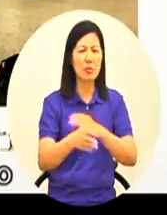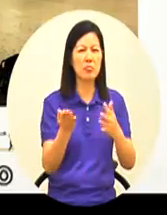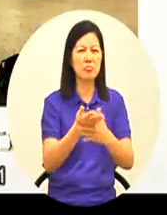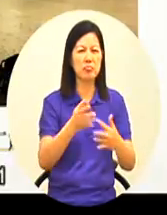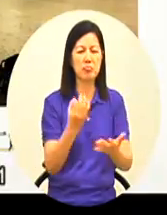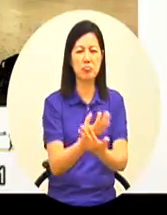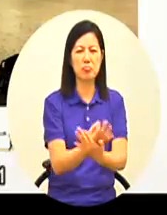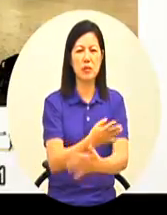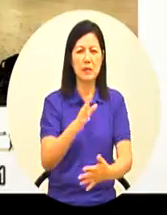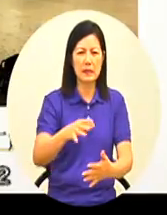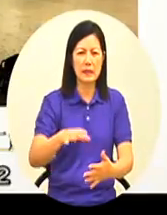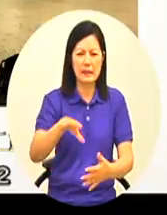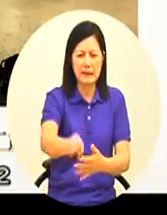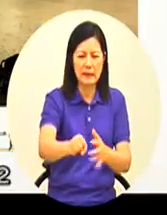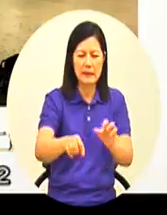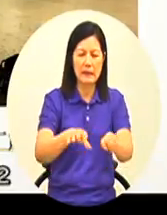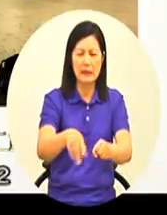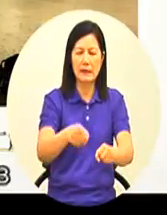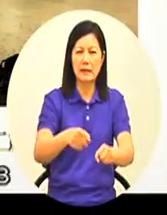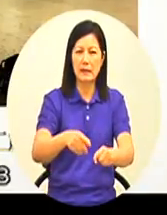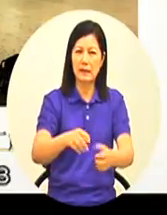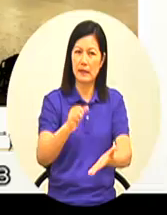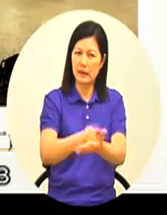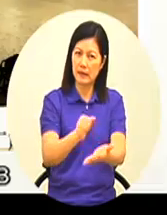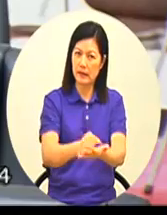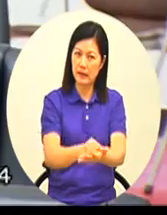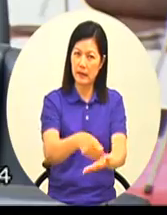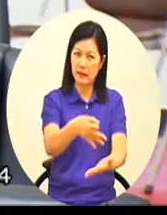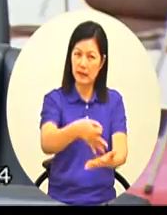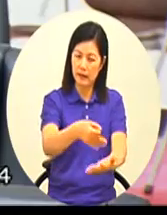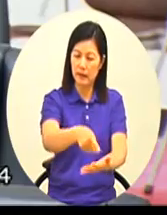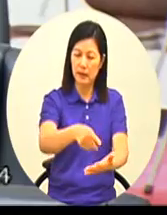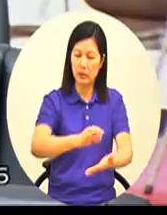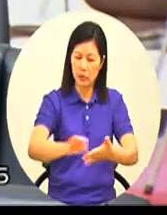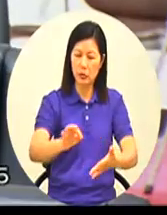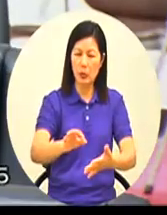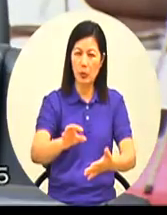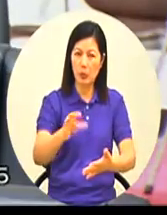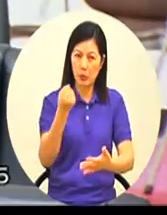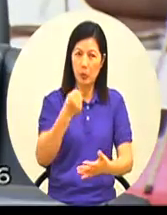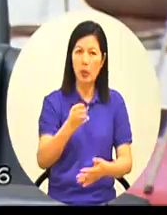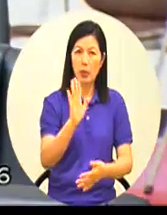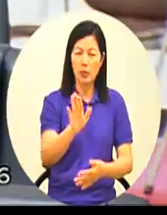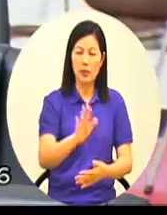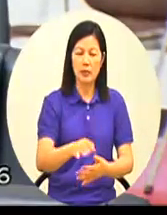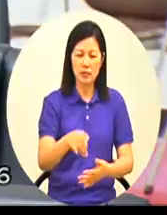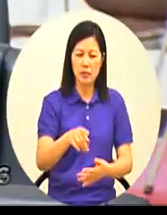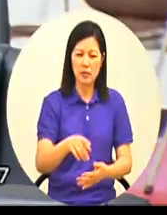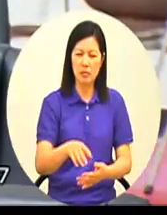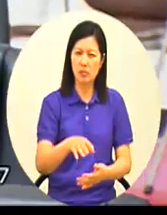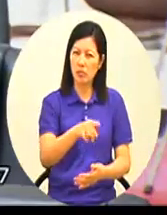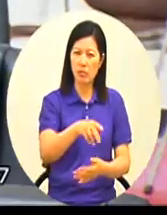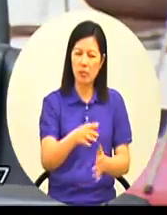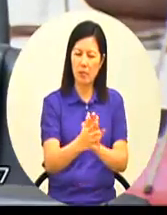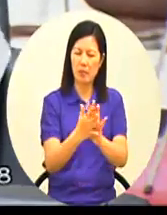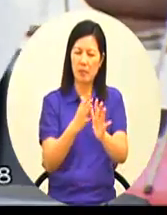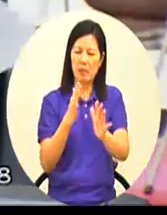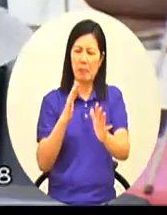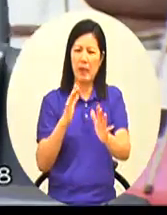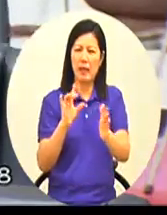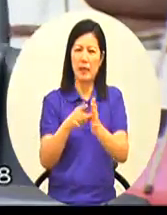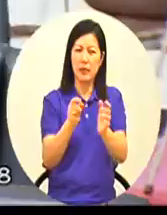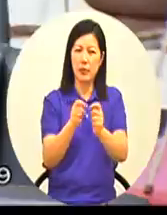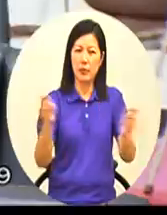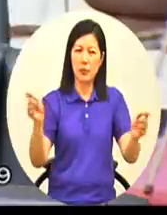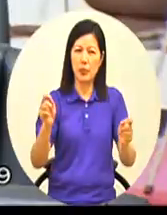且要抢先登记才能够使用。那这样子要使用到这里的活动空间，等于是很困难哈，要排很久，有时候没